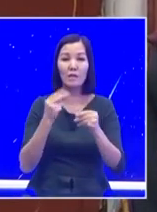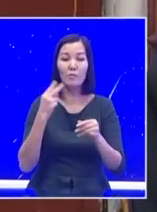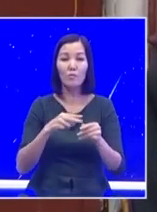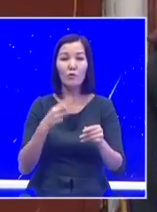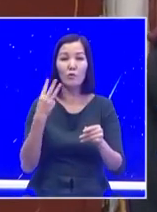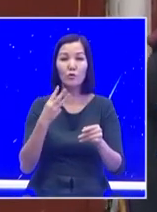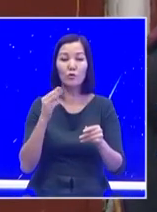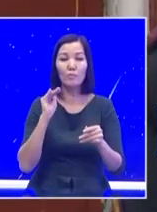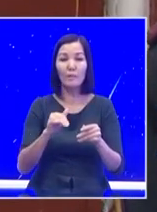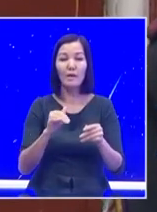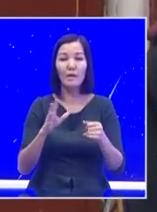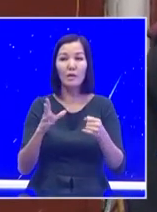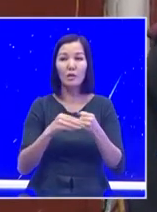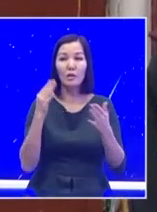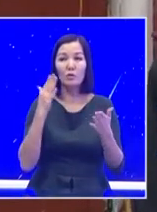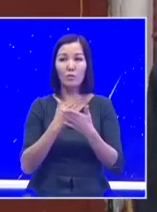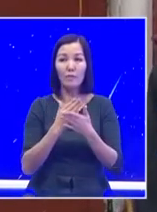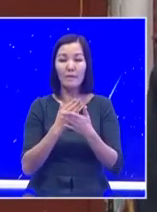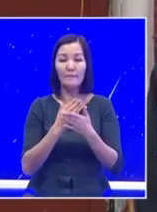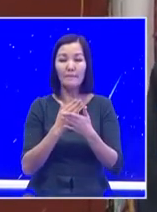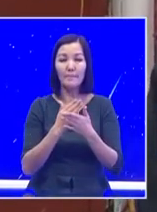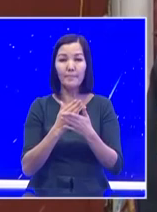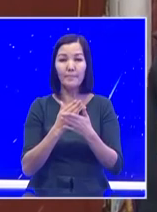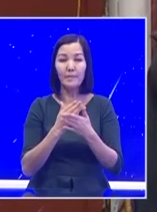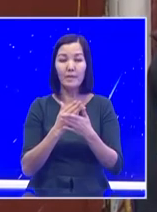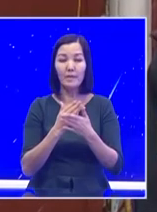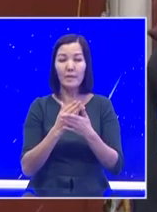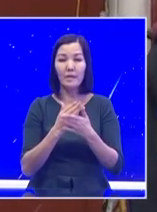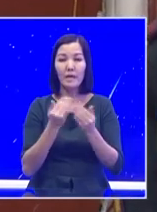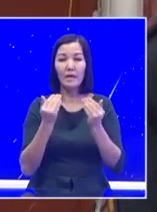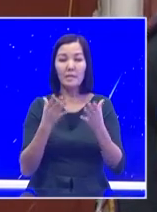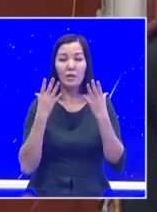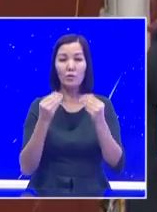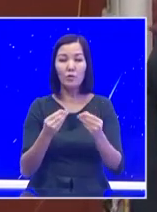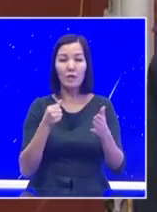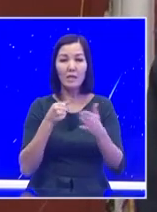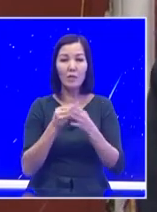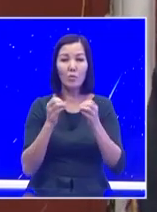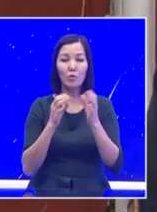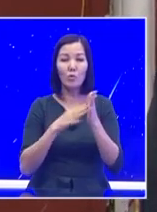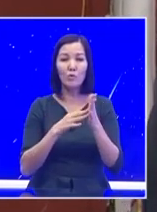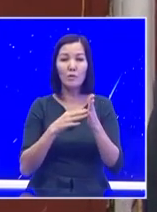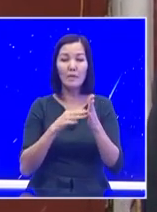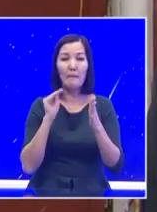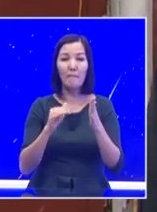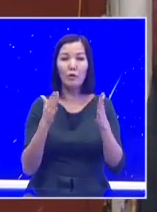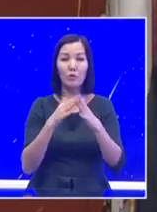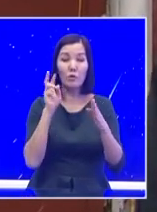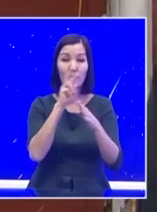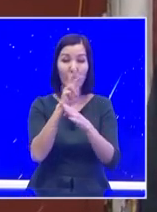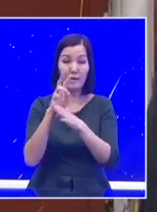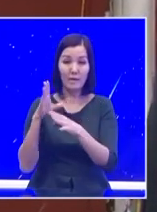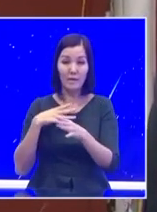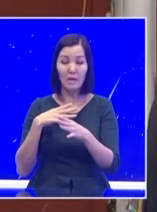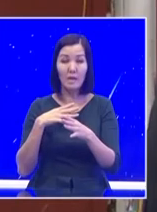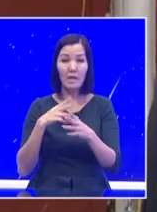мыңдай тұрғын үй бар. Соған байланысты қазіргі уақытқа дейін 19 мың үй араланып бітті. Және